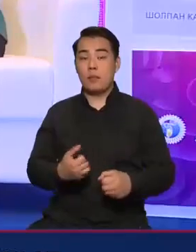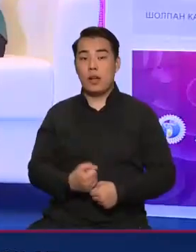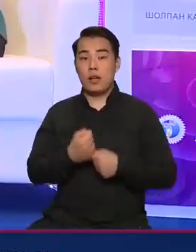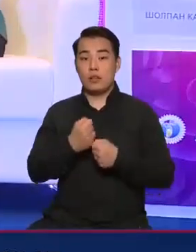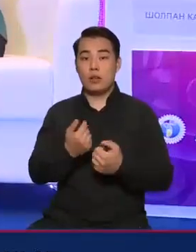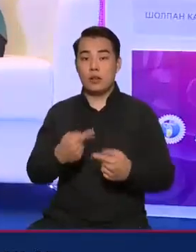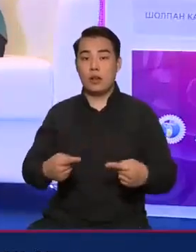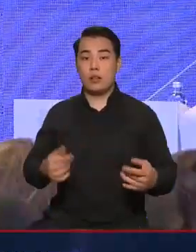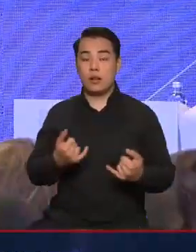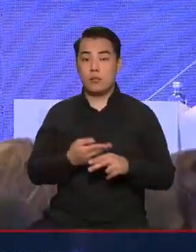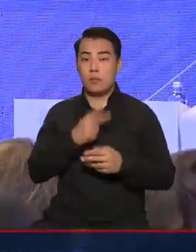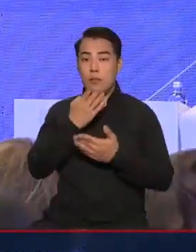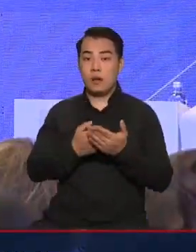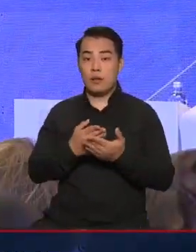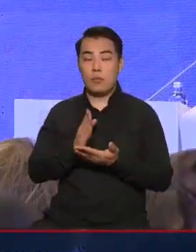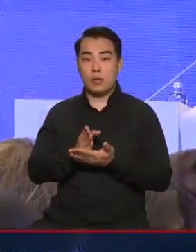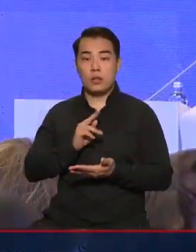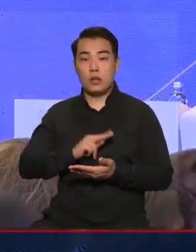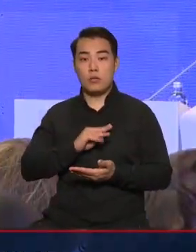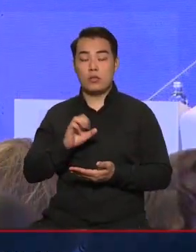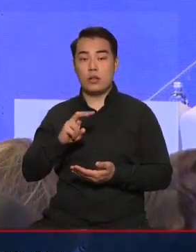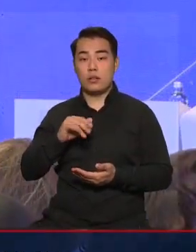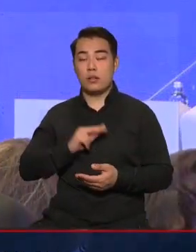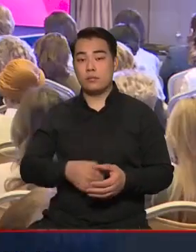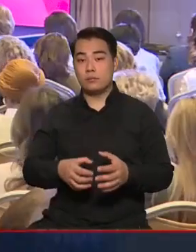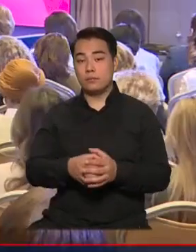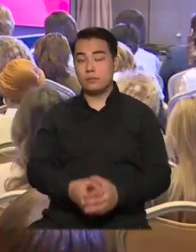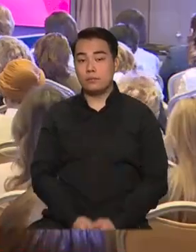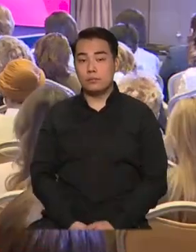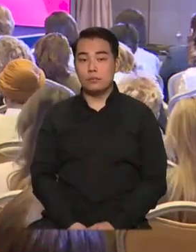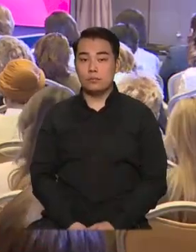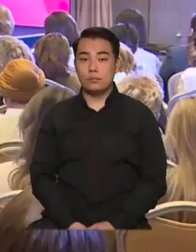жүздеген қайырымдылық шараларын ұйымдастырады. Жанел Нұрболатқызы, Нұрали Құдайбергенов, Жібек жолы.